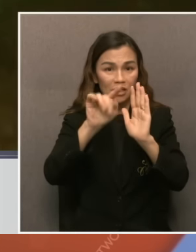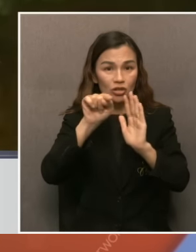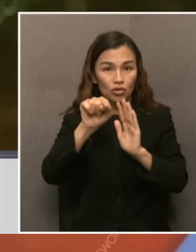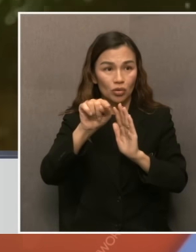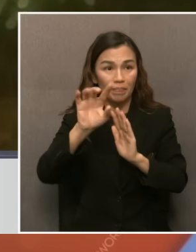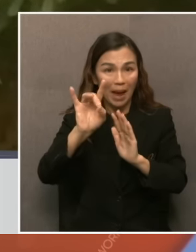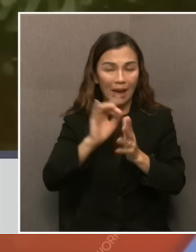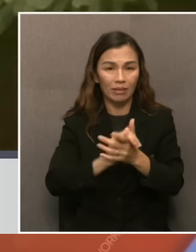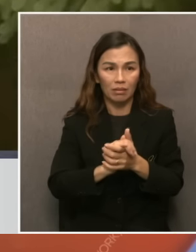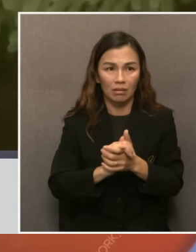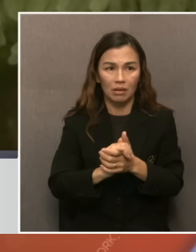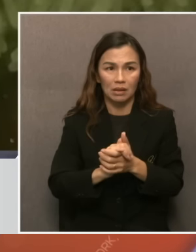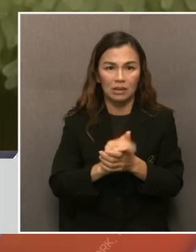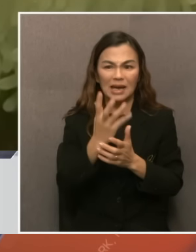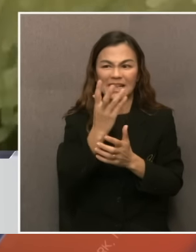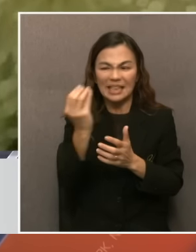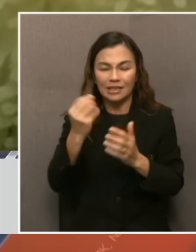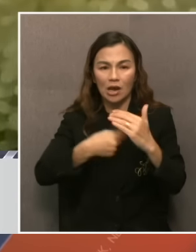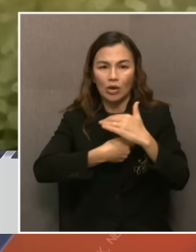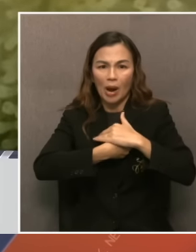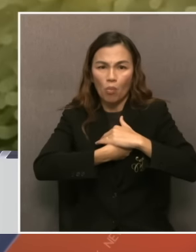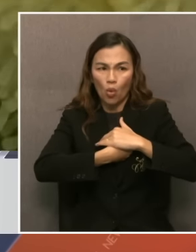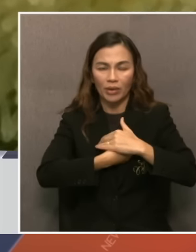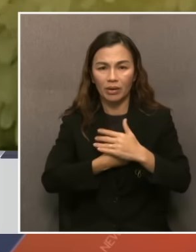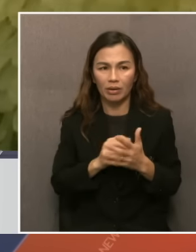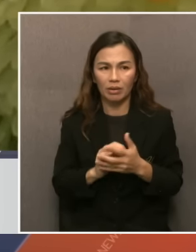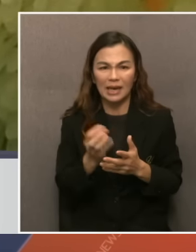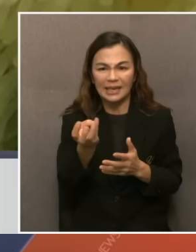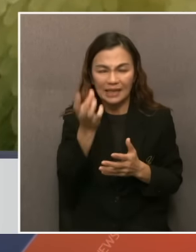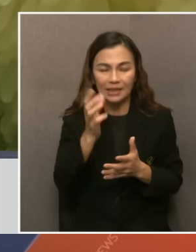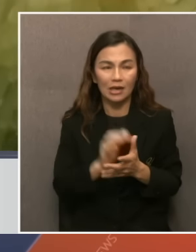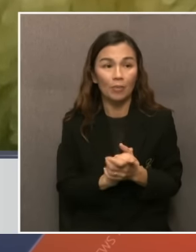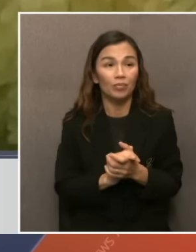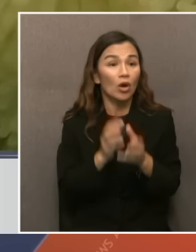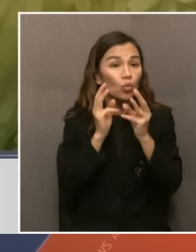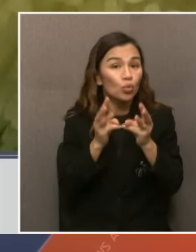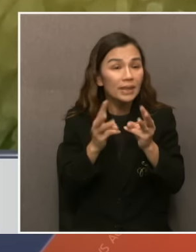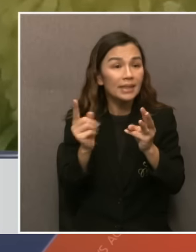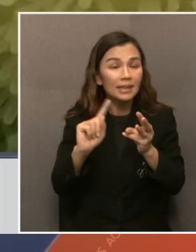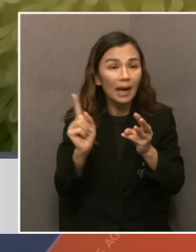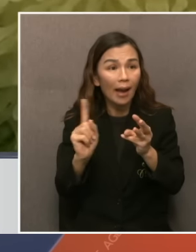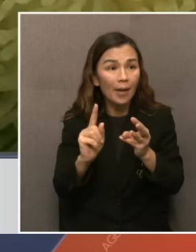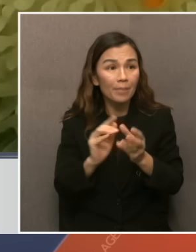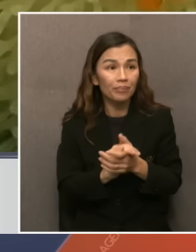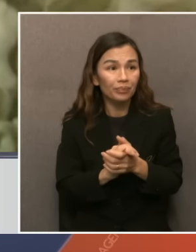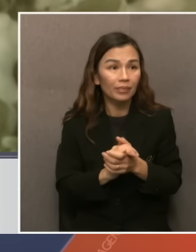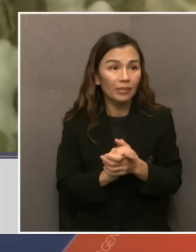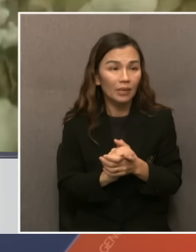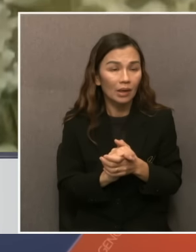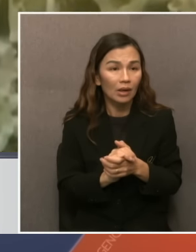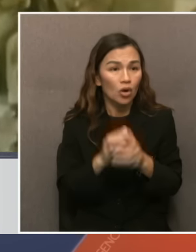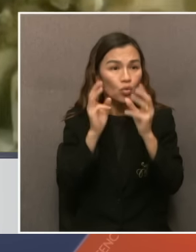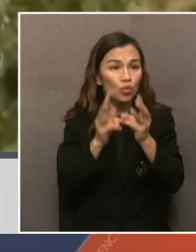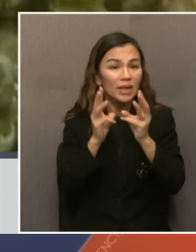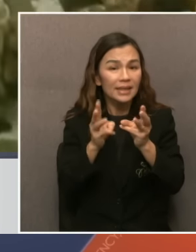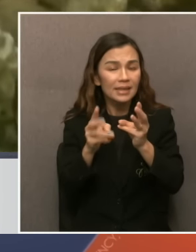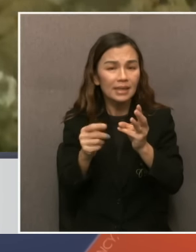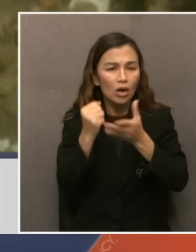แล้วนะครับ ค่ะแล้วตอนนี้เรามีแนวทางในการรับมือเรื่องนี้อย่างไรคะสำหรับปะการังฟอกขาว